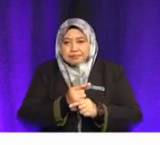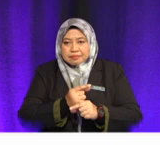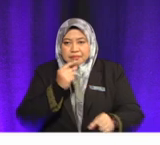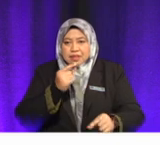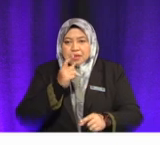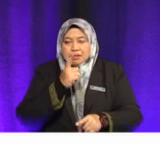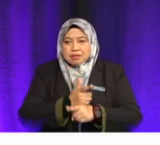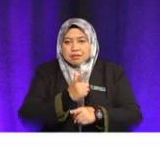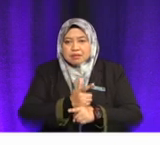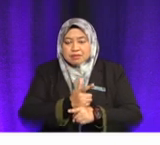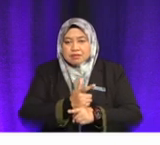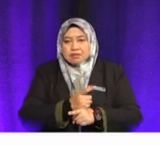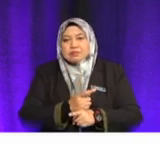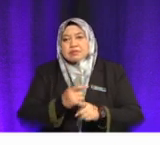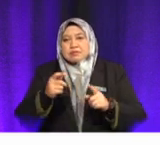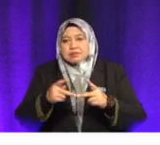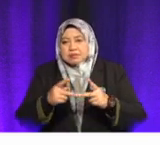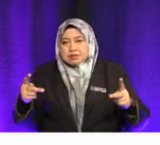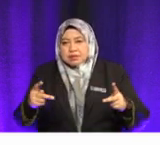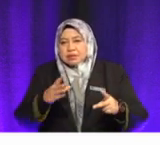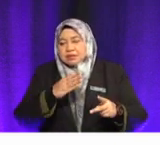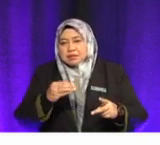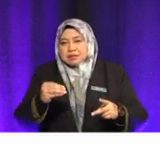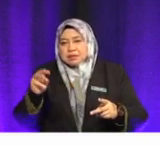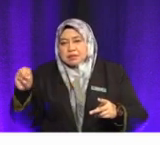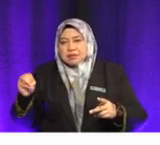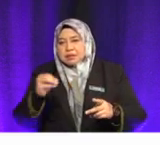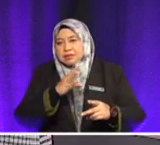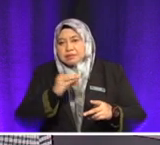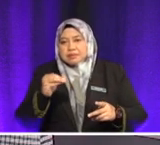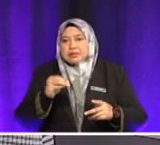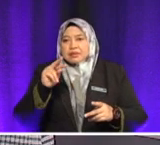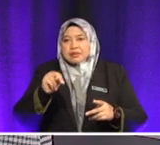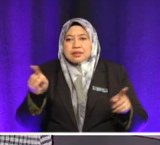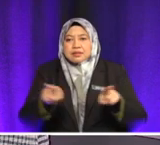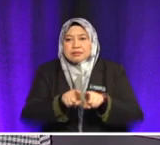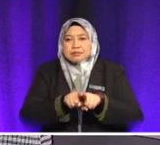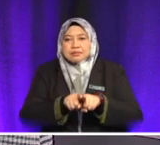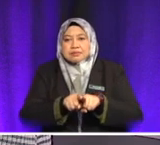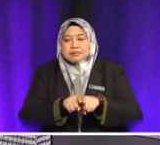MN jadi jarak m ke lokes dan jarak n ke lokes adalah Senses